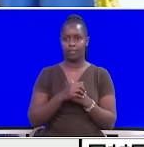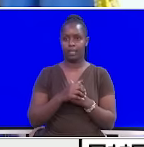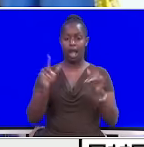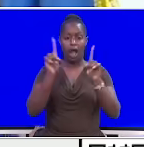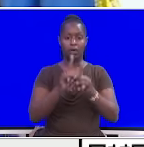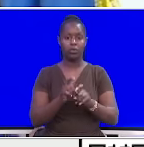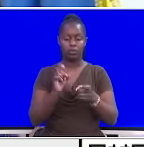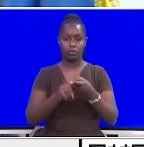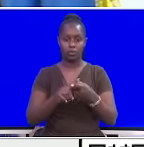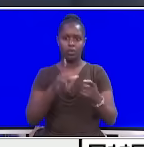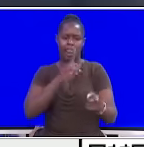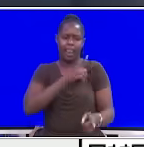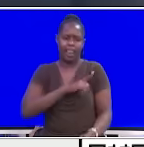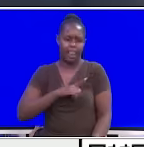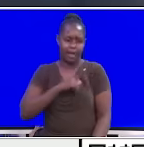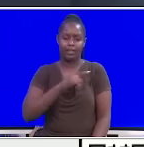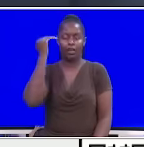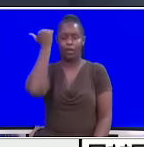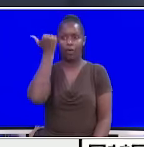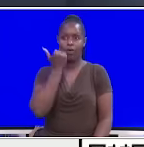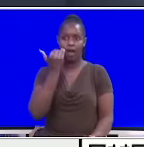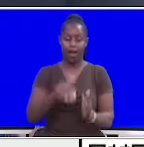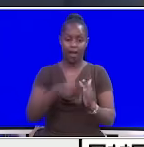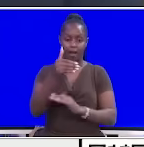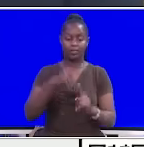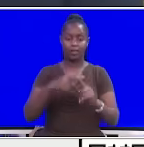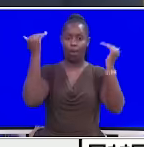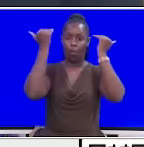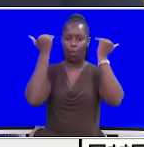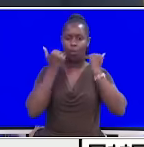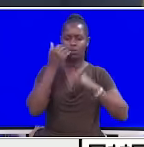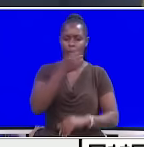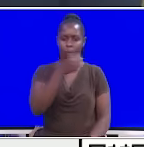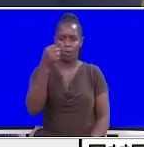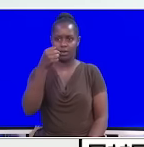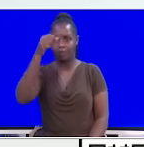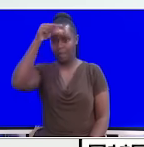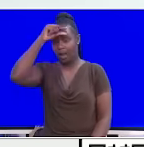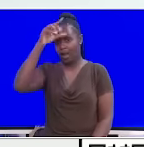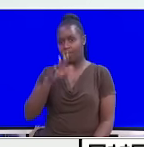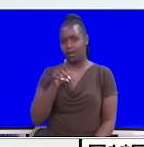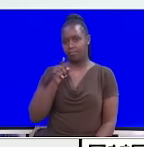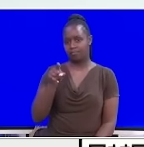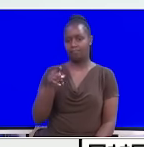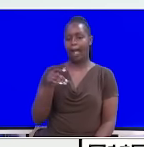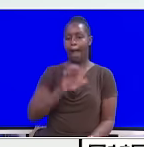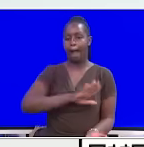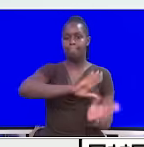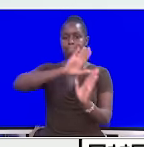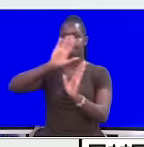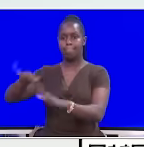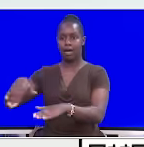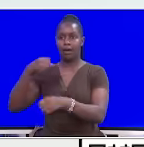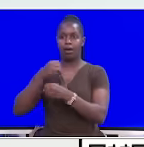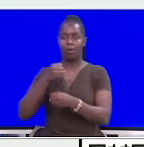mahakamani baada ya mahakama kusimamisha ubanduzi huo, gavana Kawira Mwangaza amerejea kazini kwa kishindo